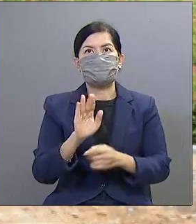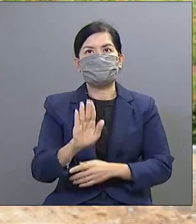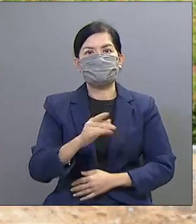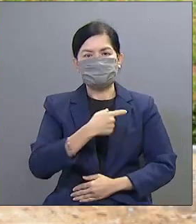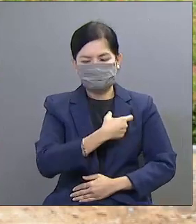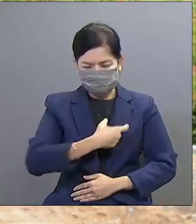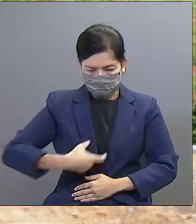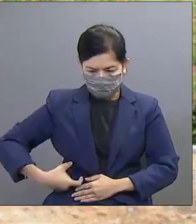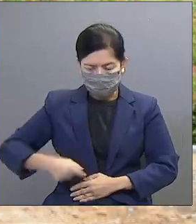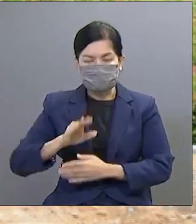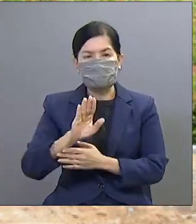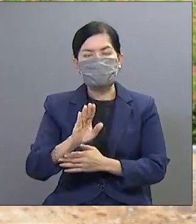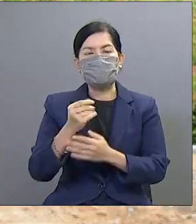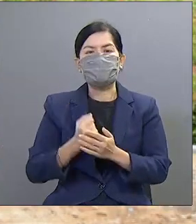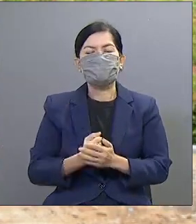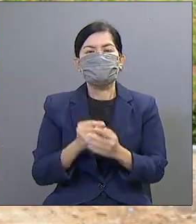ทงเดพระเจ้าอยู่